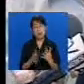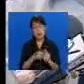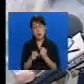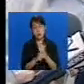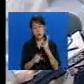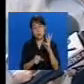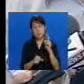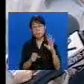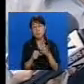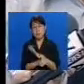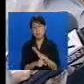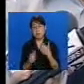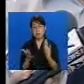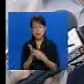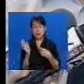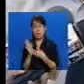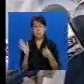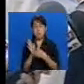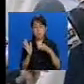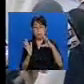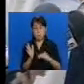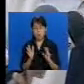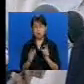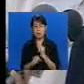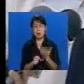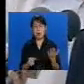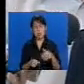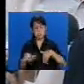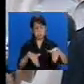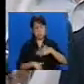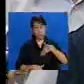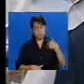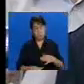ถูกตัดเงินเป็นจำนวนมากเลยอันนี้ก็คือข้อเรียกร้องอย่างหนึ่งว่า